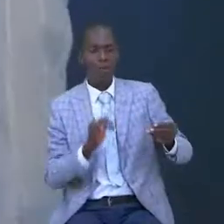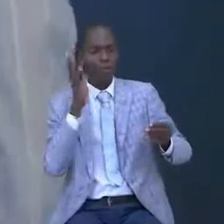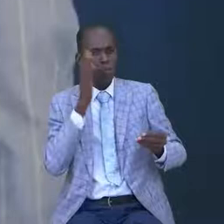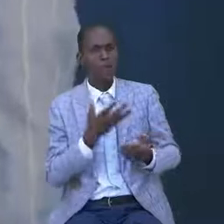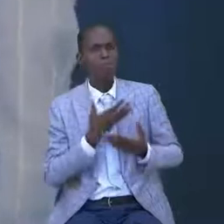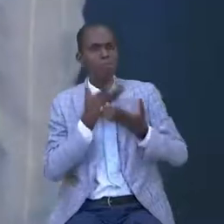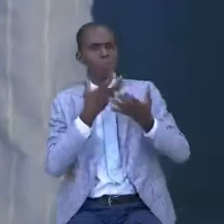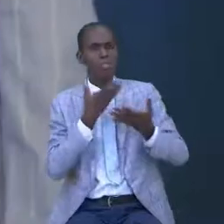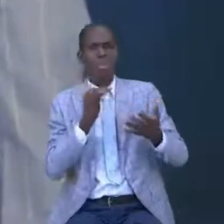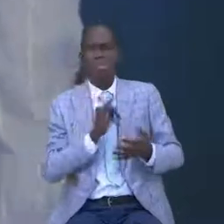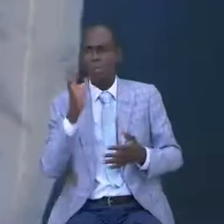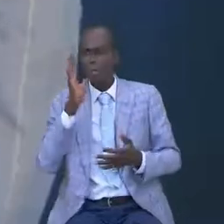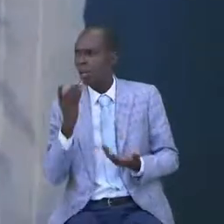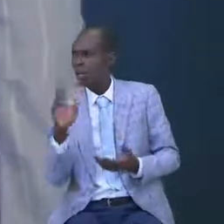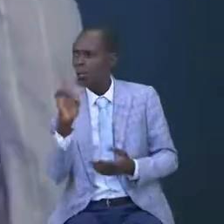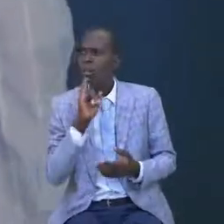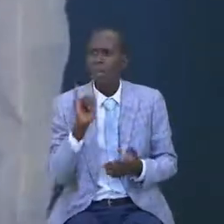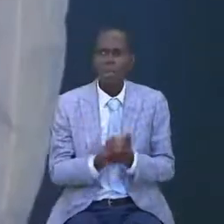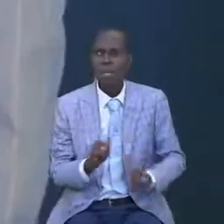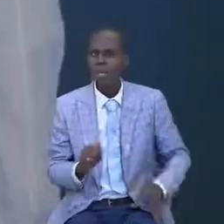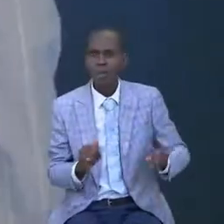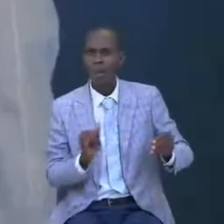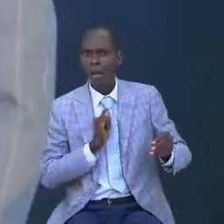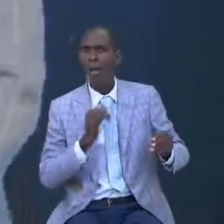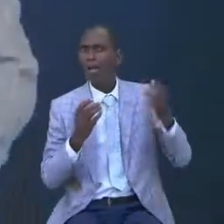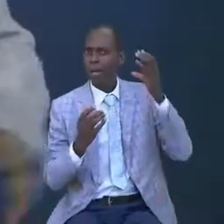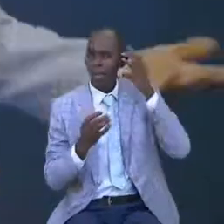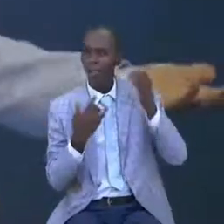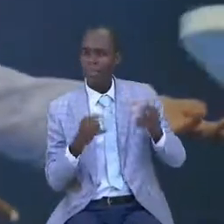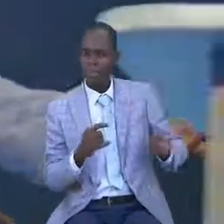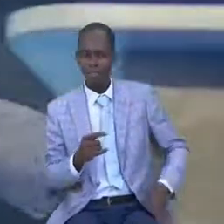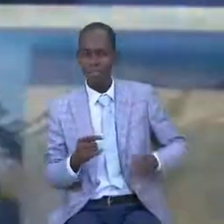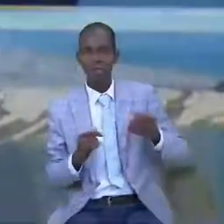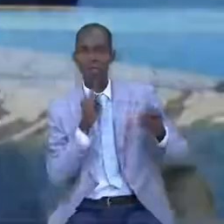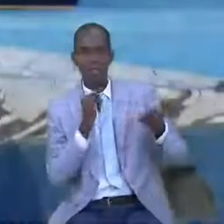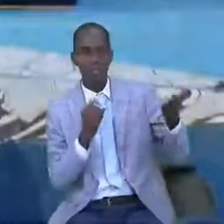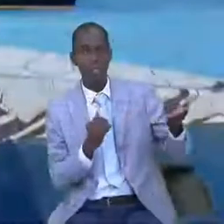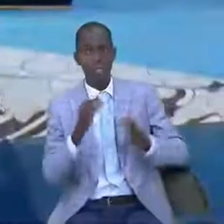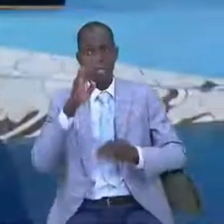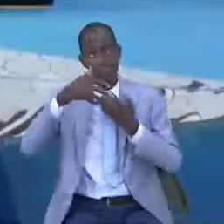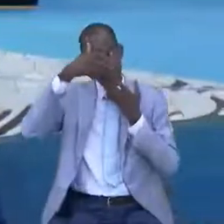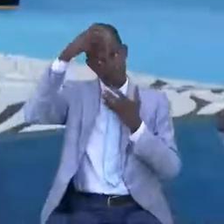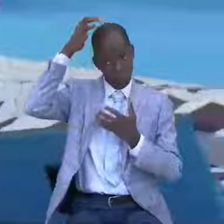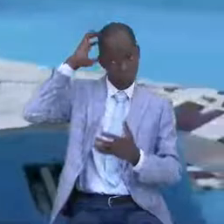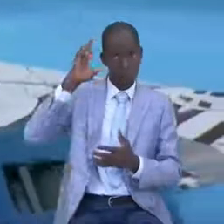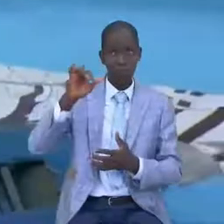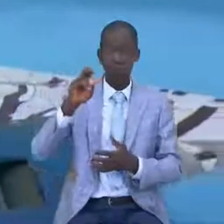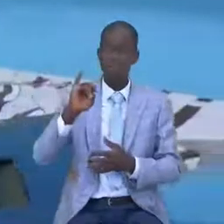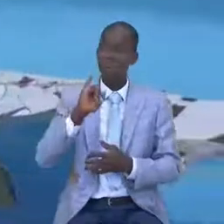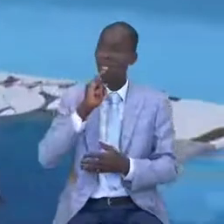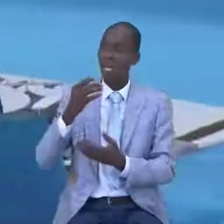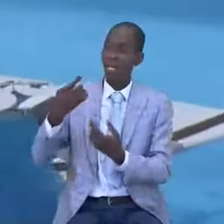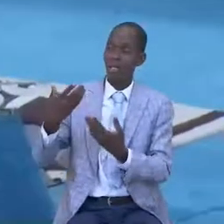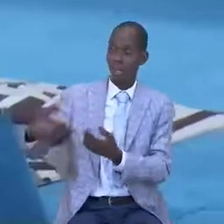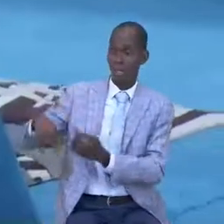est là, le chien va aboyer. Et je ne dois pas dire que où est le chien? Et par l'aboiement du chien, je sais que